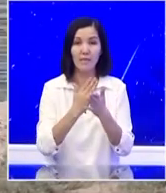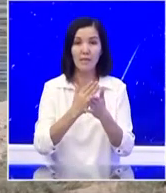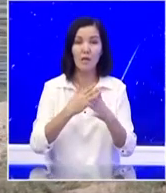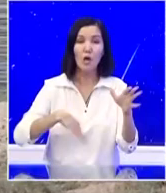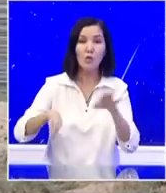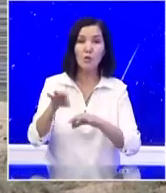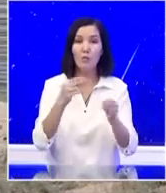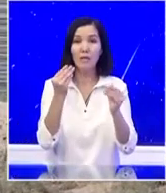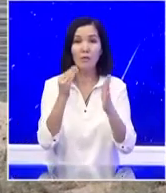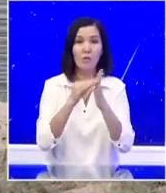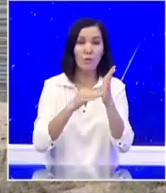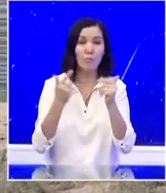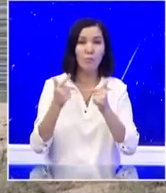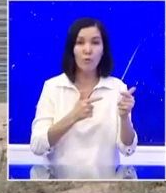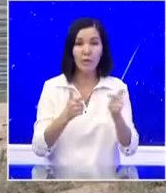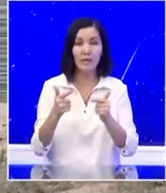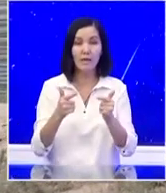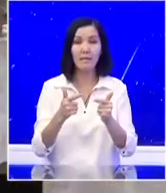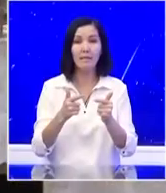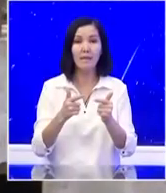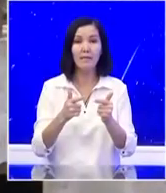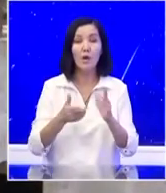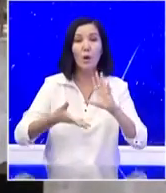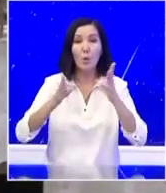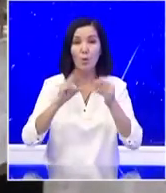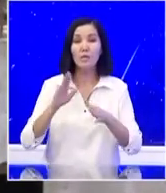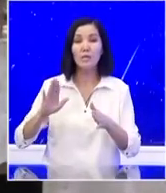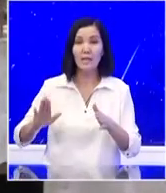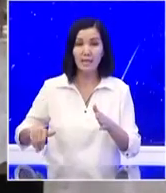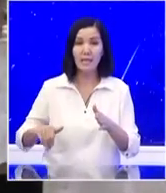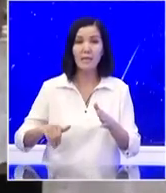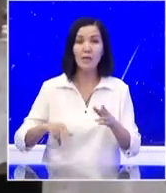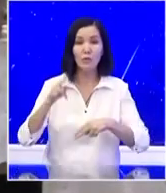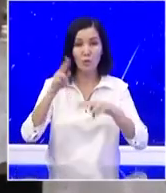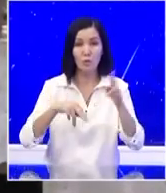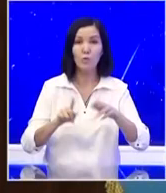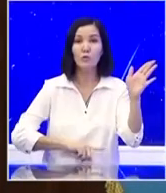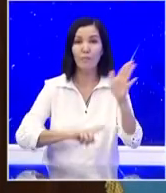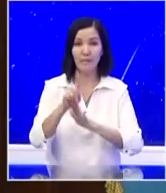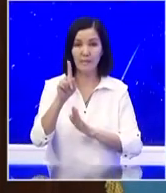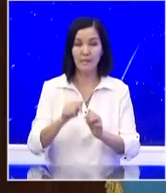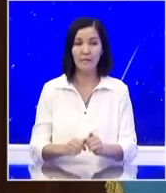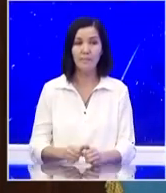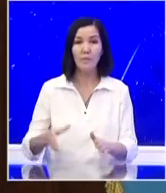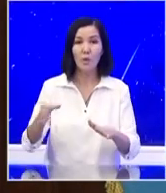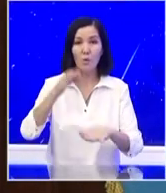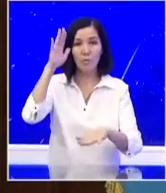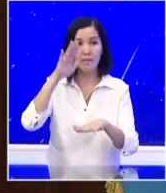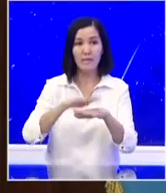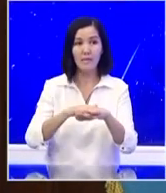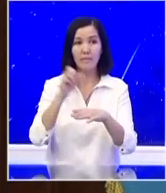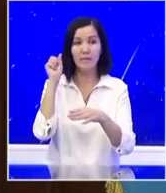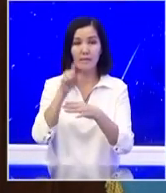жобалық сметалық құжаттары бүгінге дайын. Сараптама қорытындысынан соң құрылысы жүргізіле бастайды. Облыс әкімінің